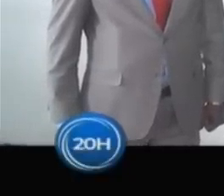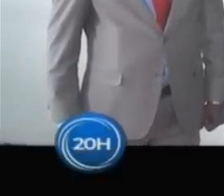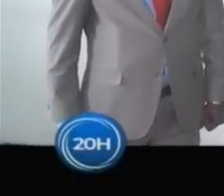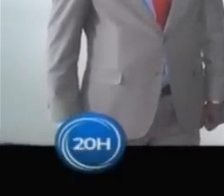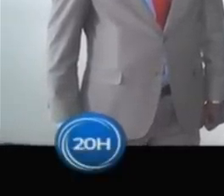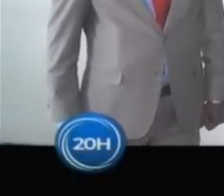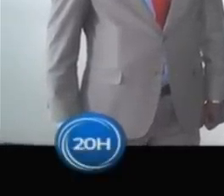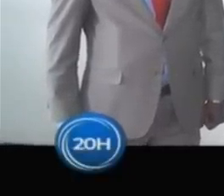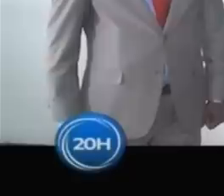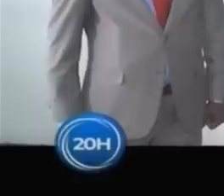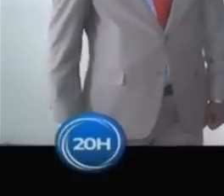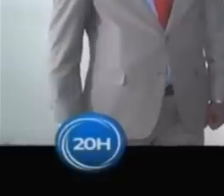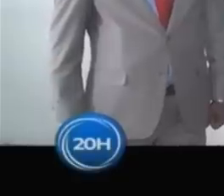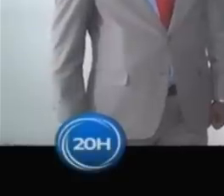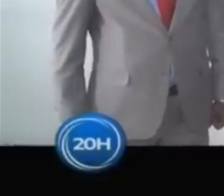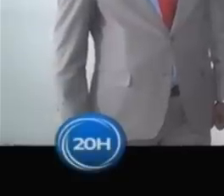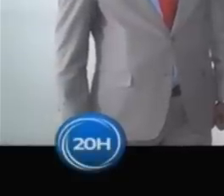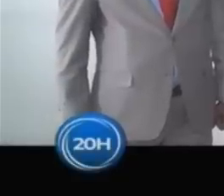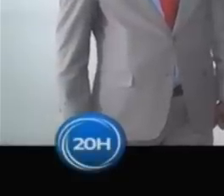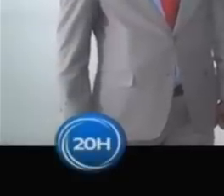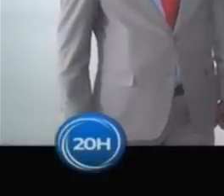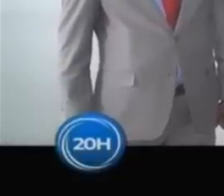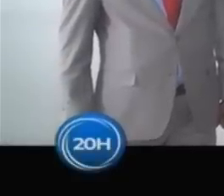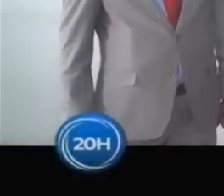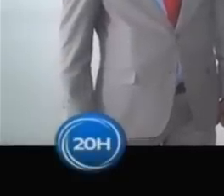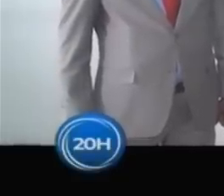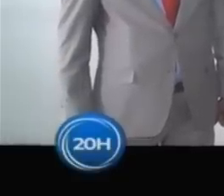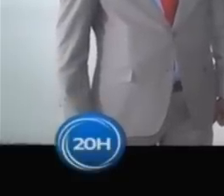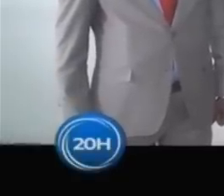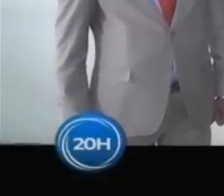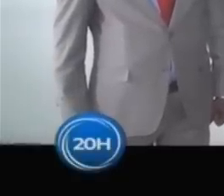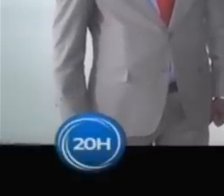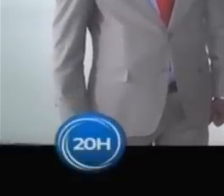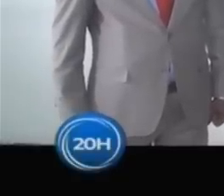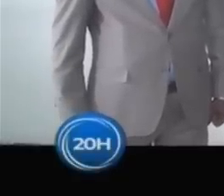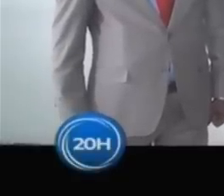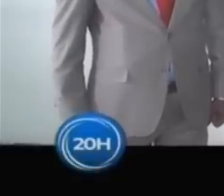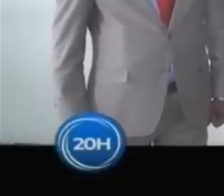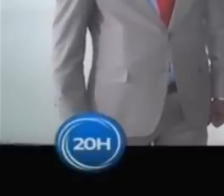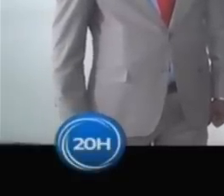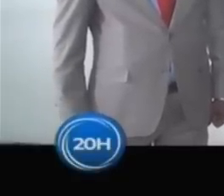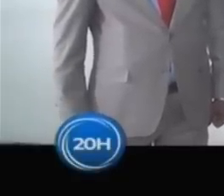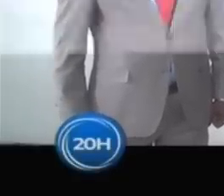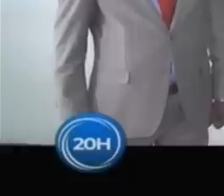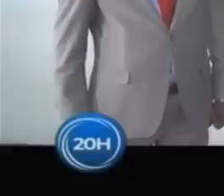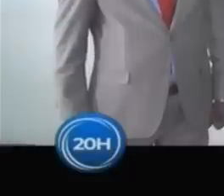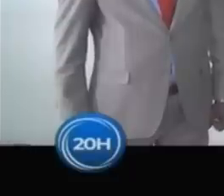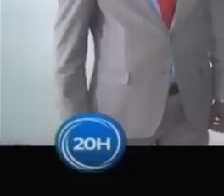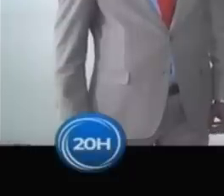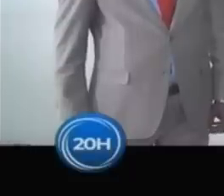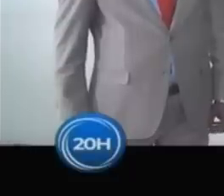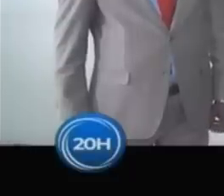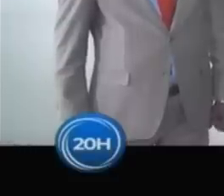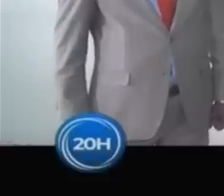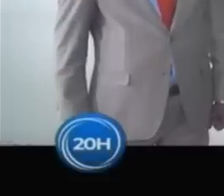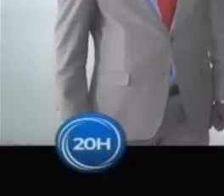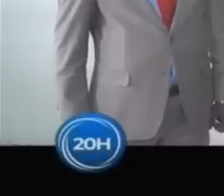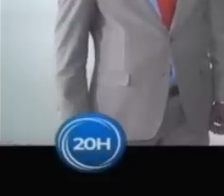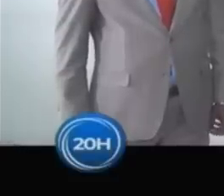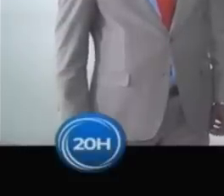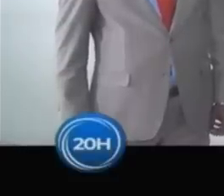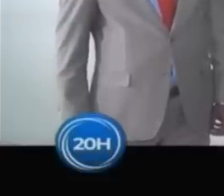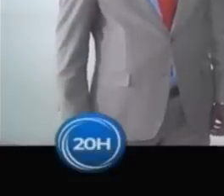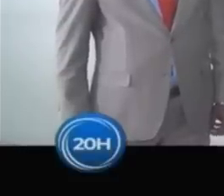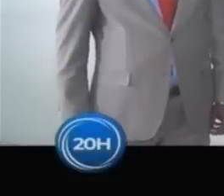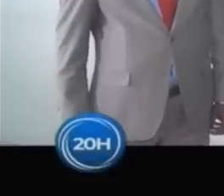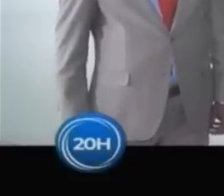pour nous prodiguer un certain nombre de pistes de conseils, un certain nombre